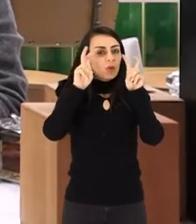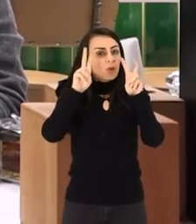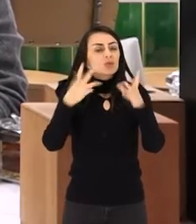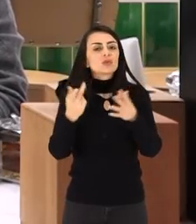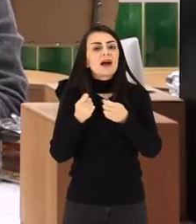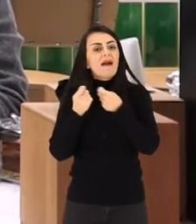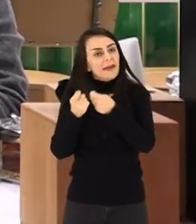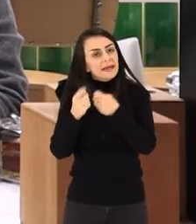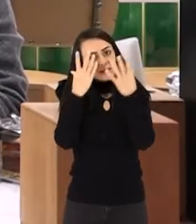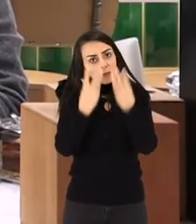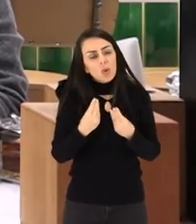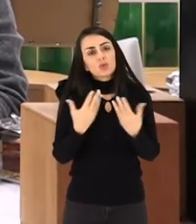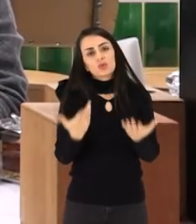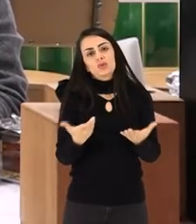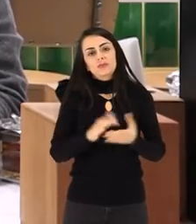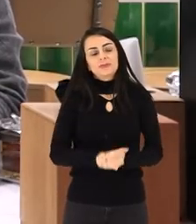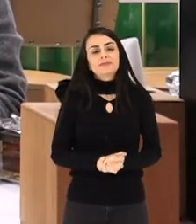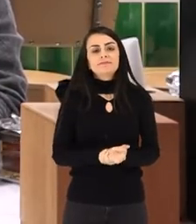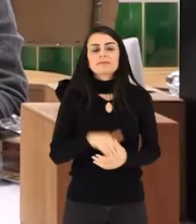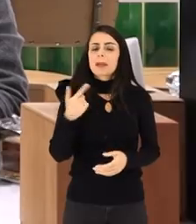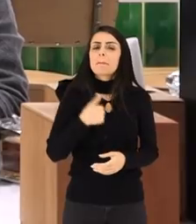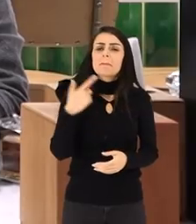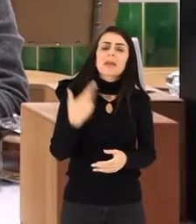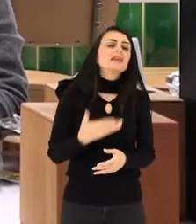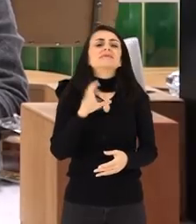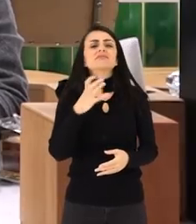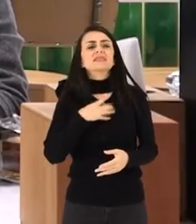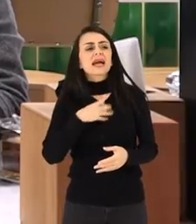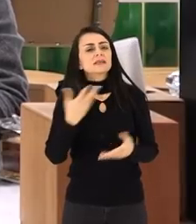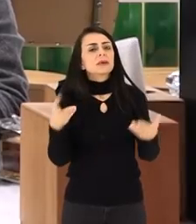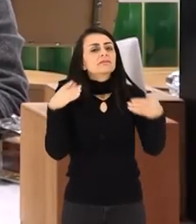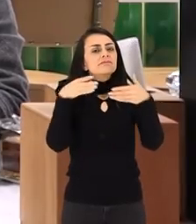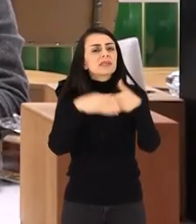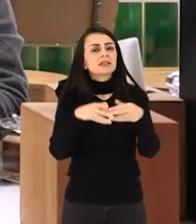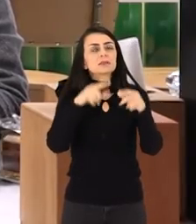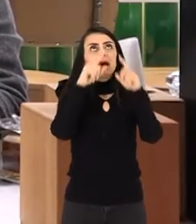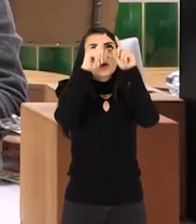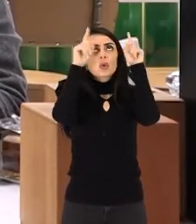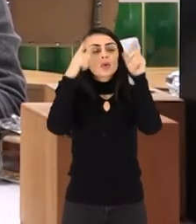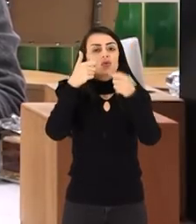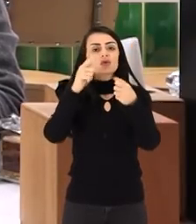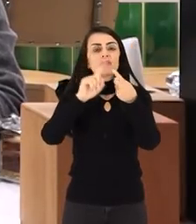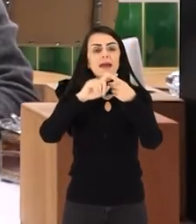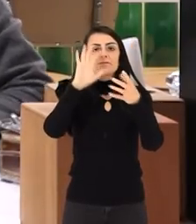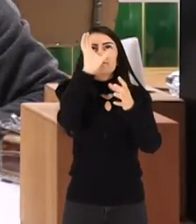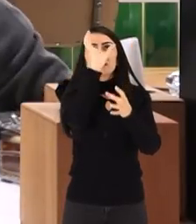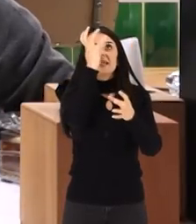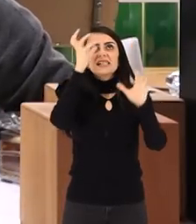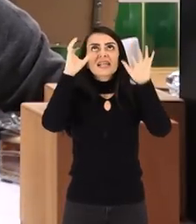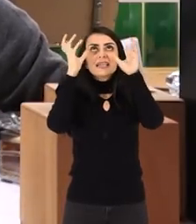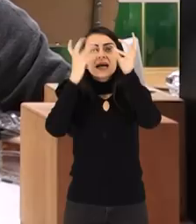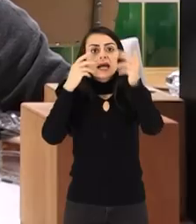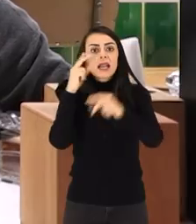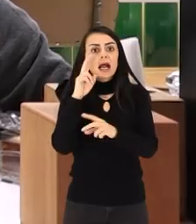eğitimleri. Her neyse. Ondan sonra ben bir şekilde kendi kendime tanıştım gökyüzüyle ve gezegenlerle ve çok ilgimi çekmeye